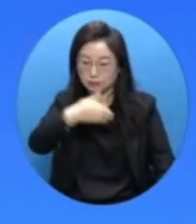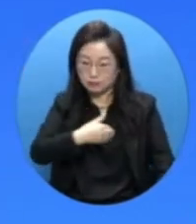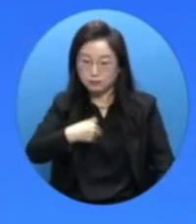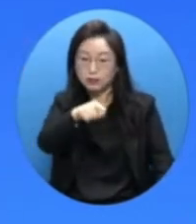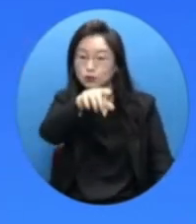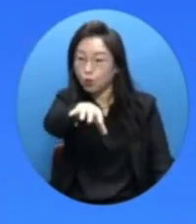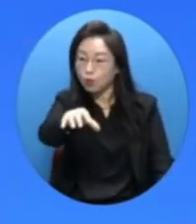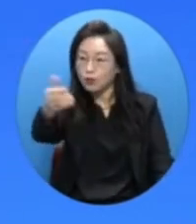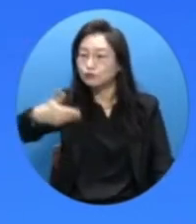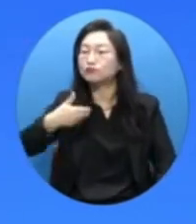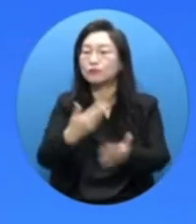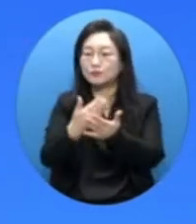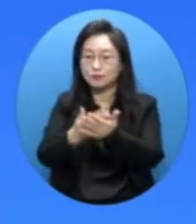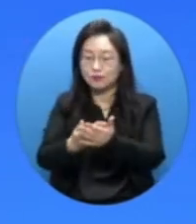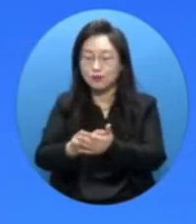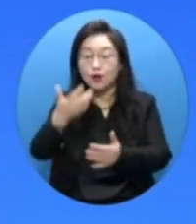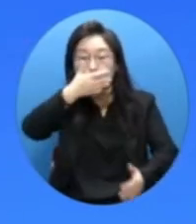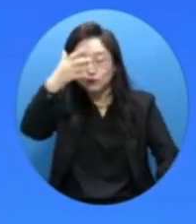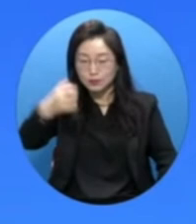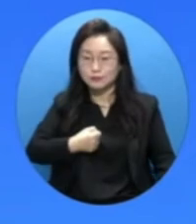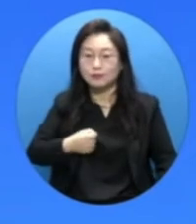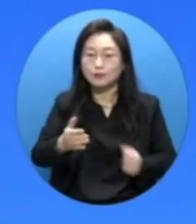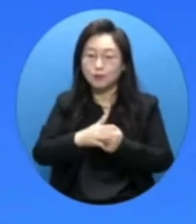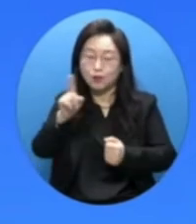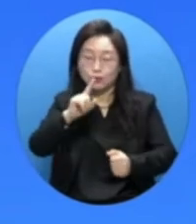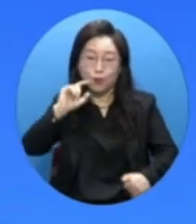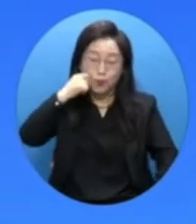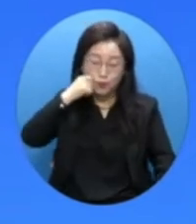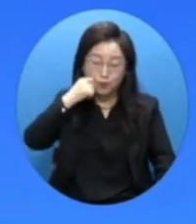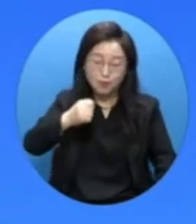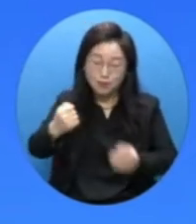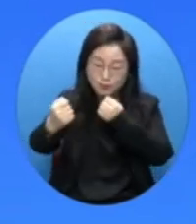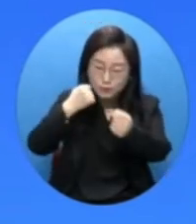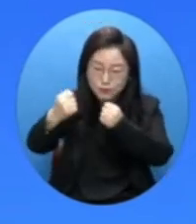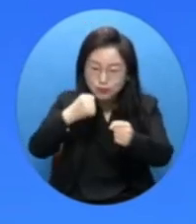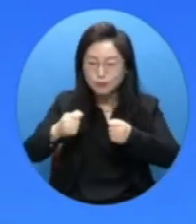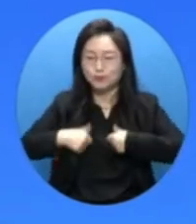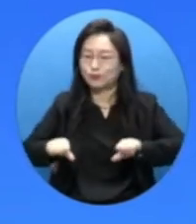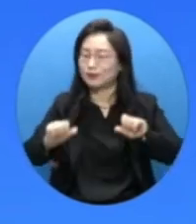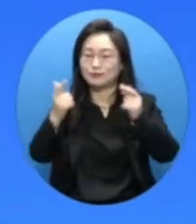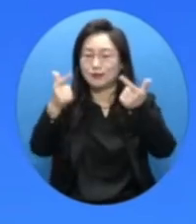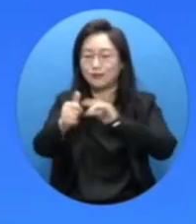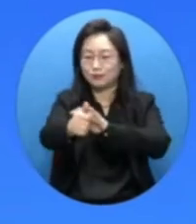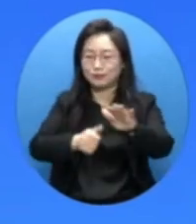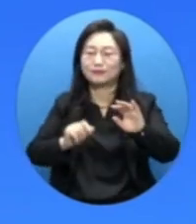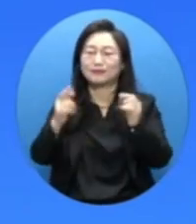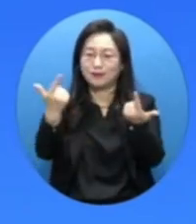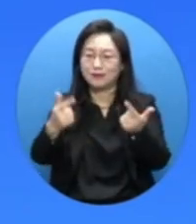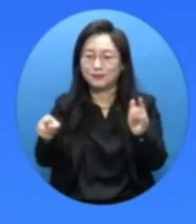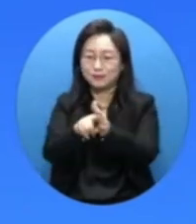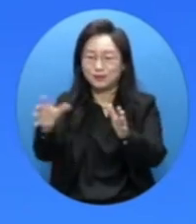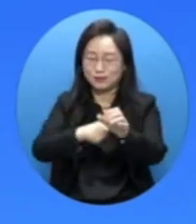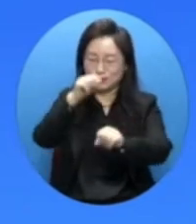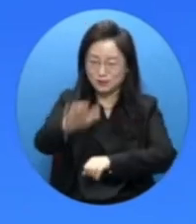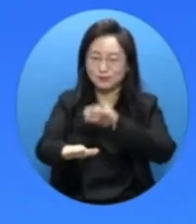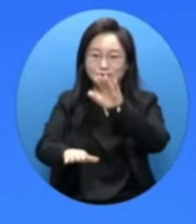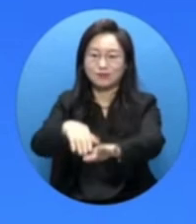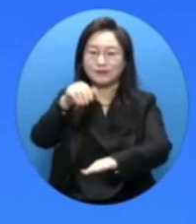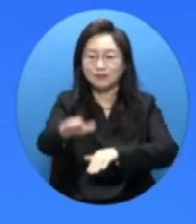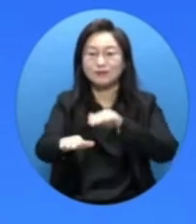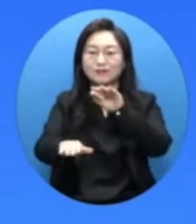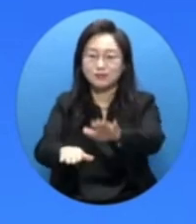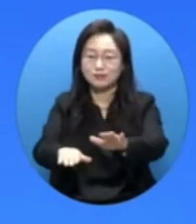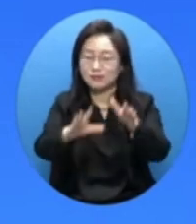주시옵소서 그가 꿈을 가졌기 때문에 어떠한 난관에 붙여도 그는 포기하지 않았습니다 물러서지 않았습니다 믿음으로 전진 또 전진